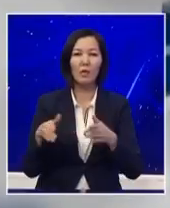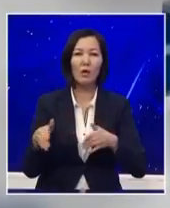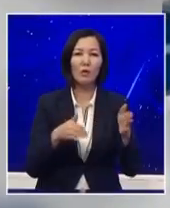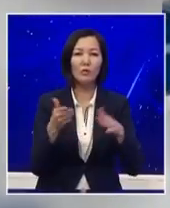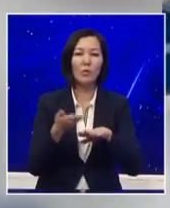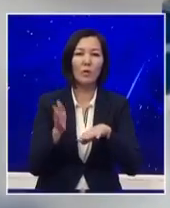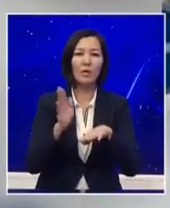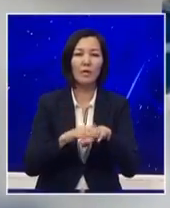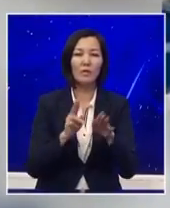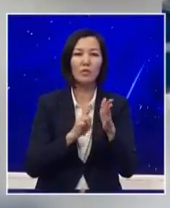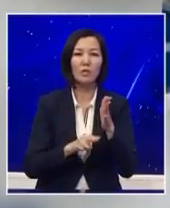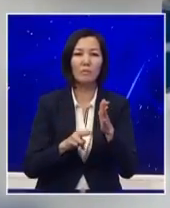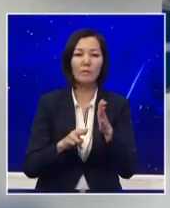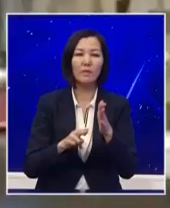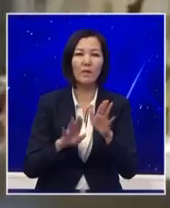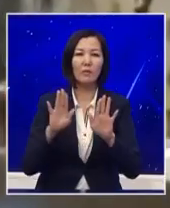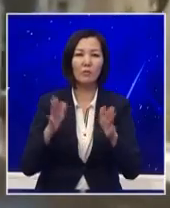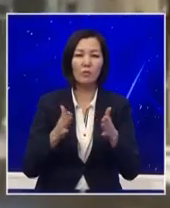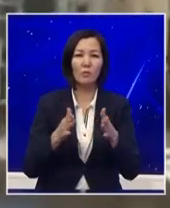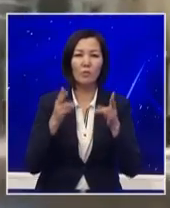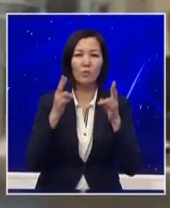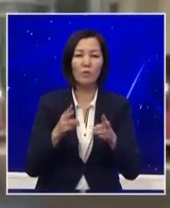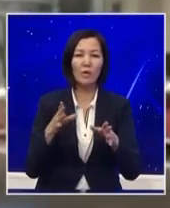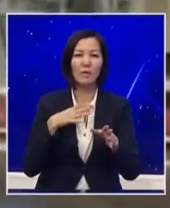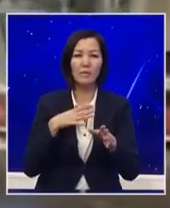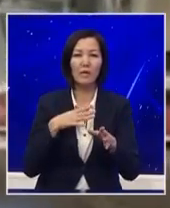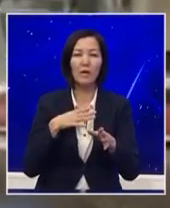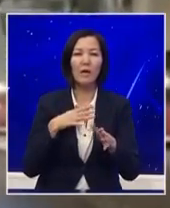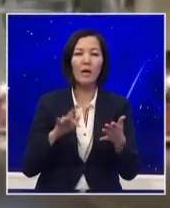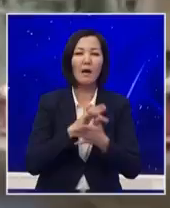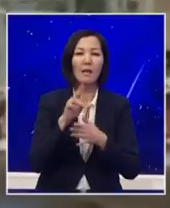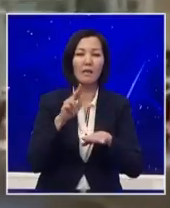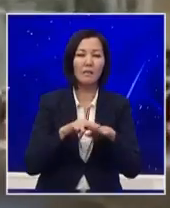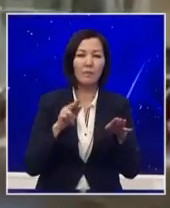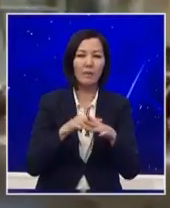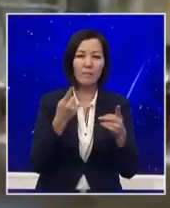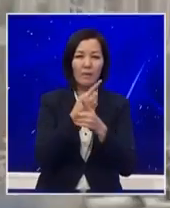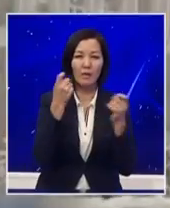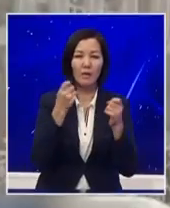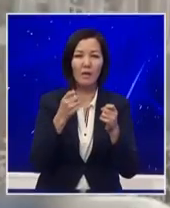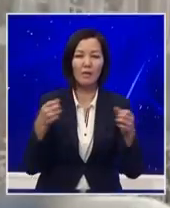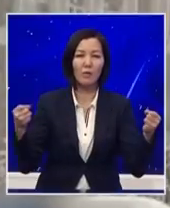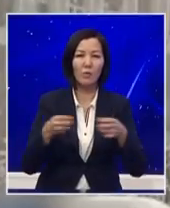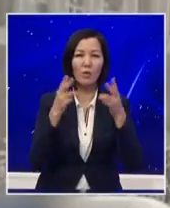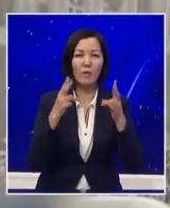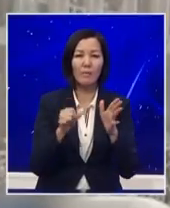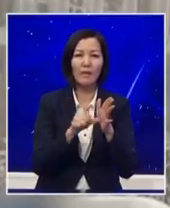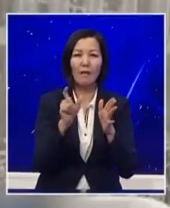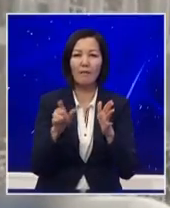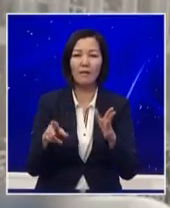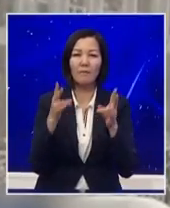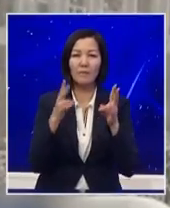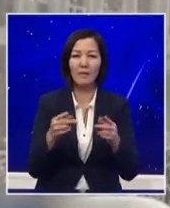қозғалысы қиындап 70 жол көлік оқиғасы тіркелген. Қалалық полиция департаментінің хабарлауынша көлік апатынан 6 адам зардап